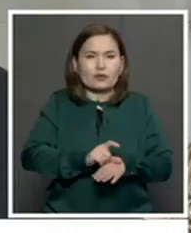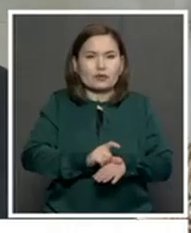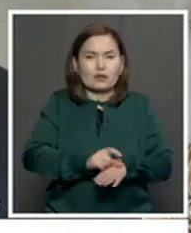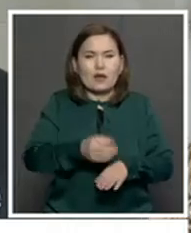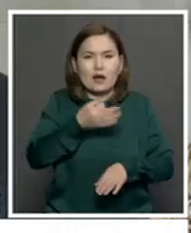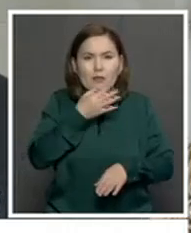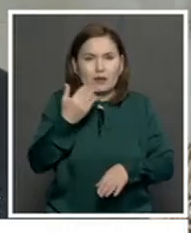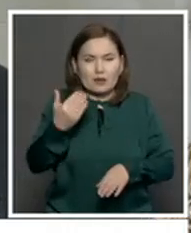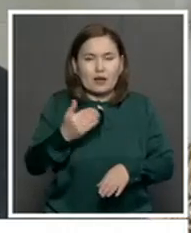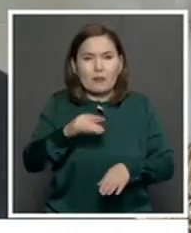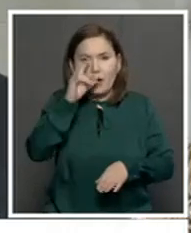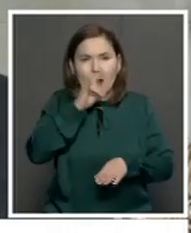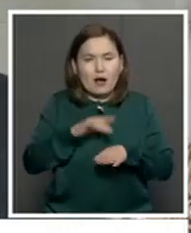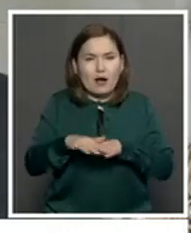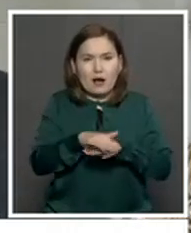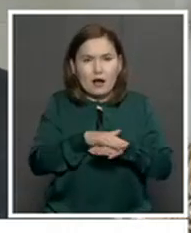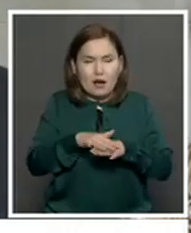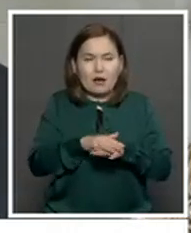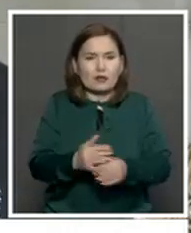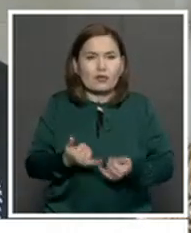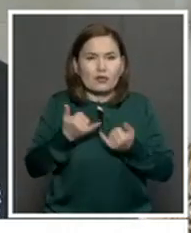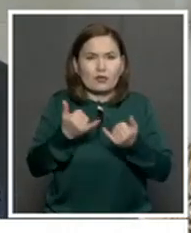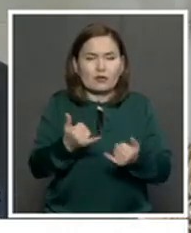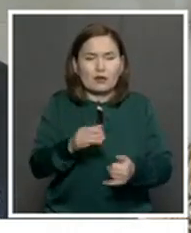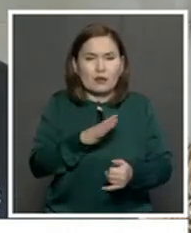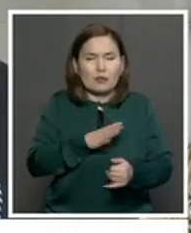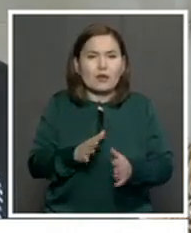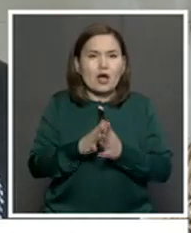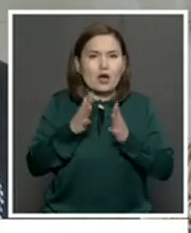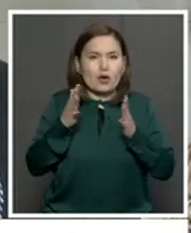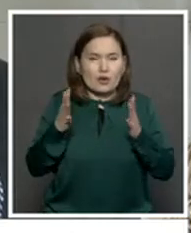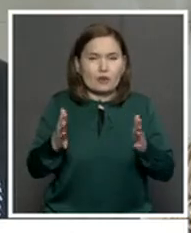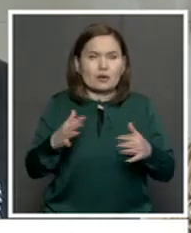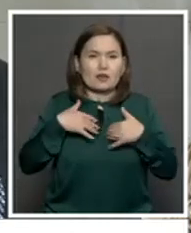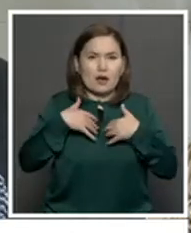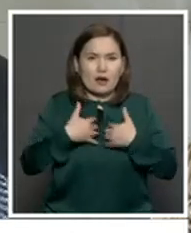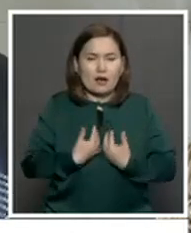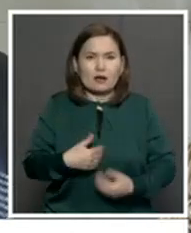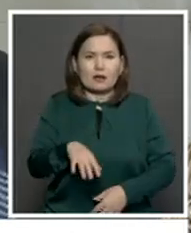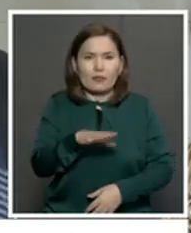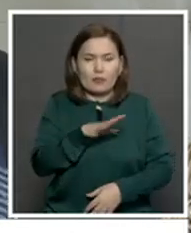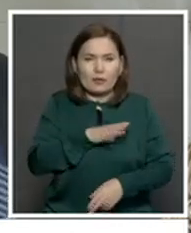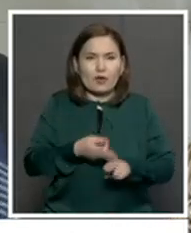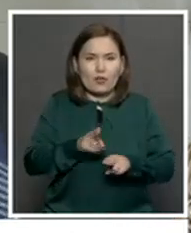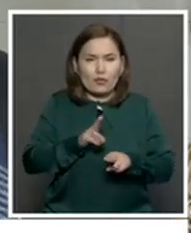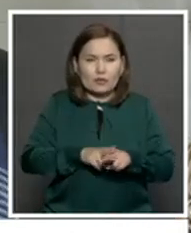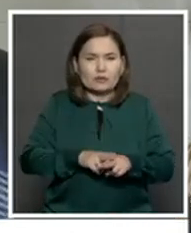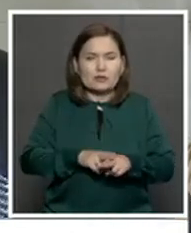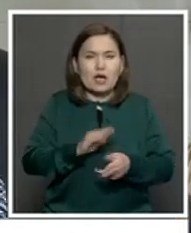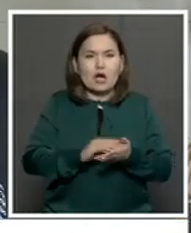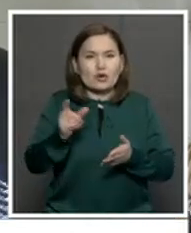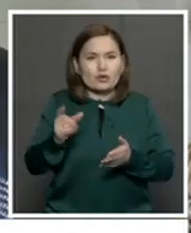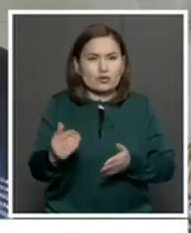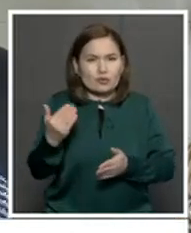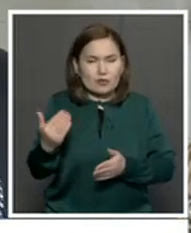Көрерменнің алдында қалыптасып, қазір енді кәдімгі үлкен мына қайғыда қасіретте соның барлығы